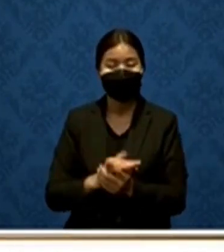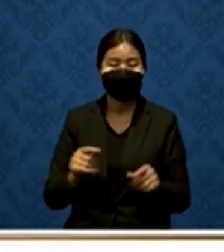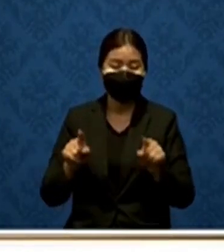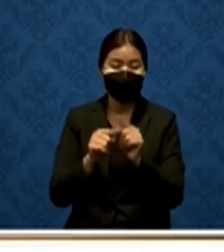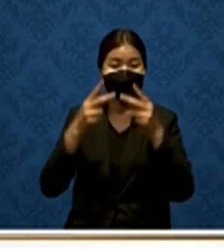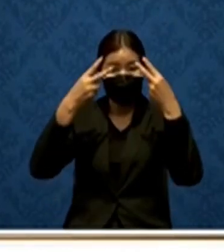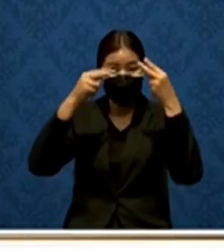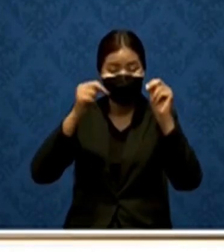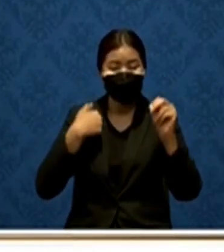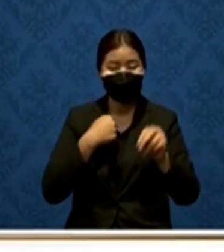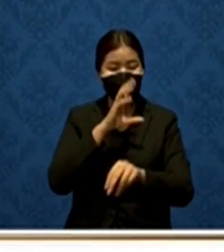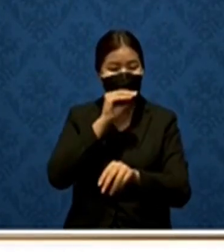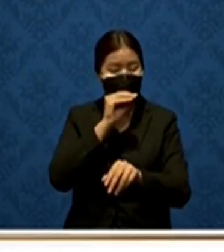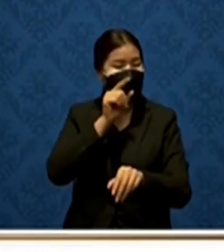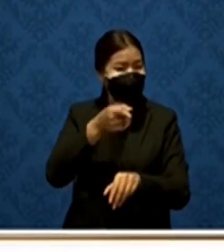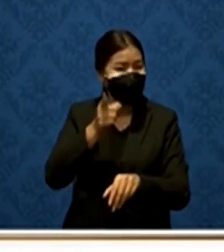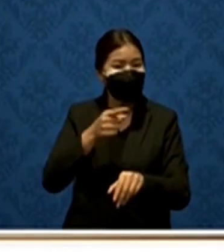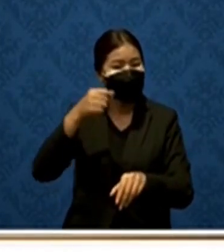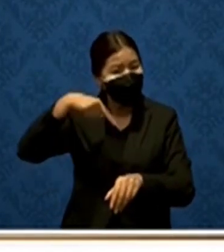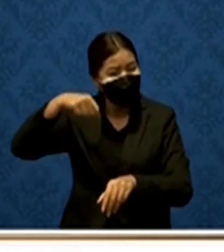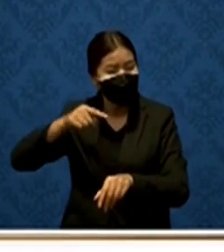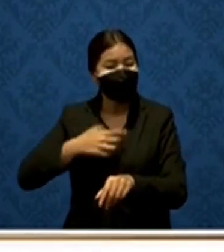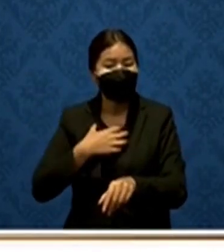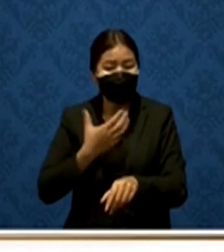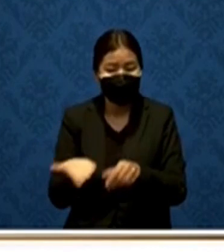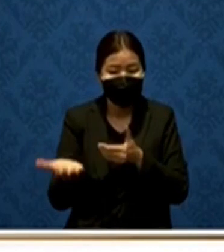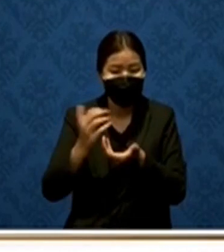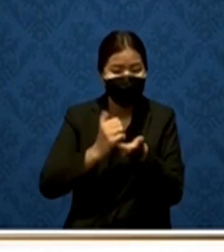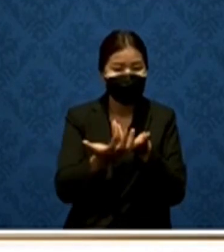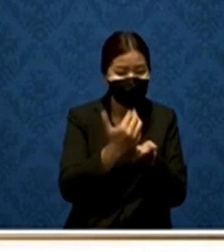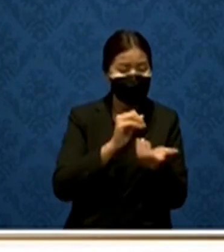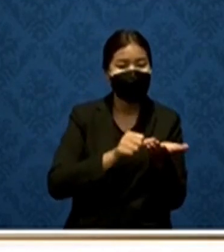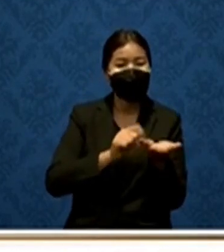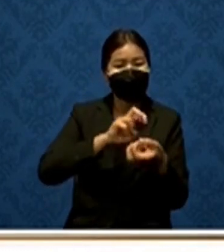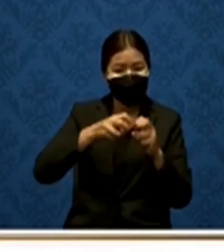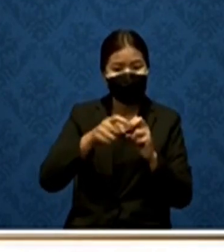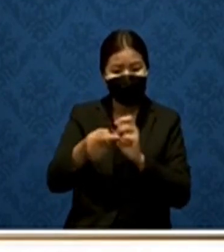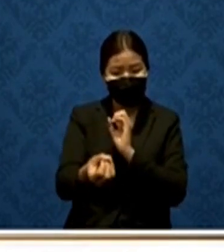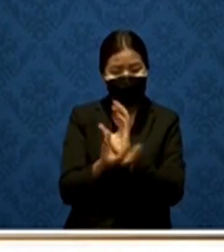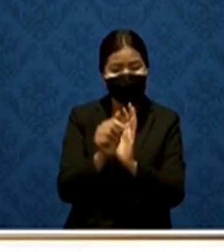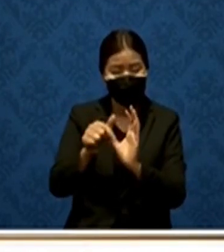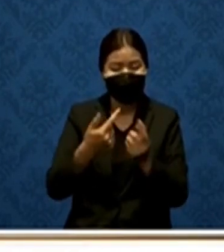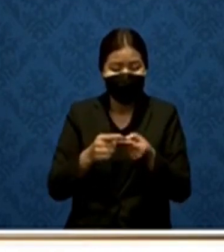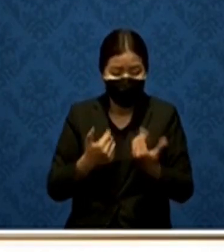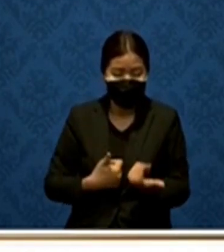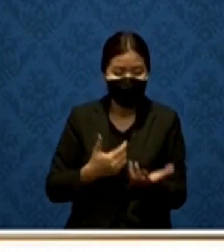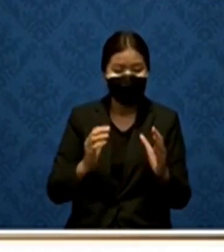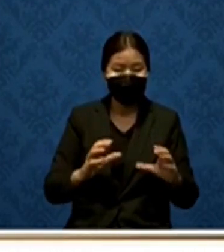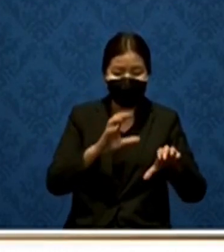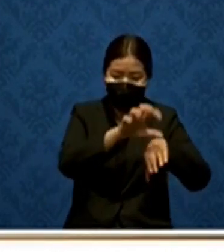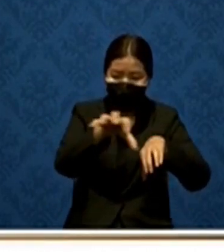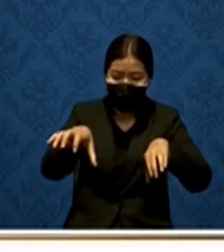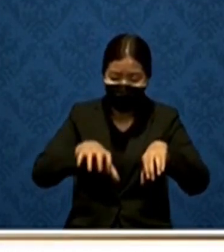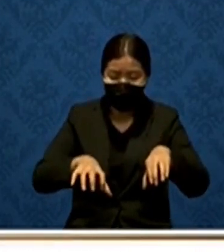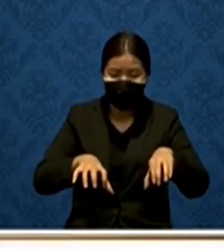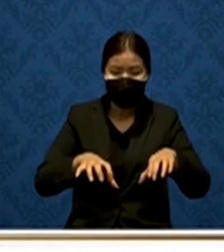กําชับในที่เปนชุมตลอดวาเรื่องนี้ขอให้จัมือกันช่วยแ้ปัญหาแต่ว่ามันกเกี่วหลายกระสวงแต่ทั้งหม